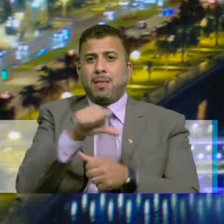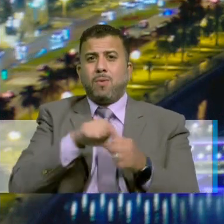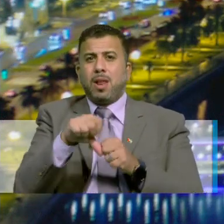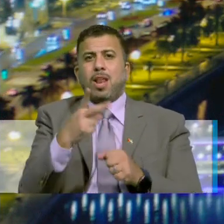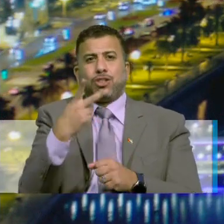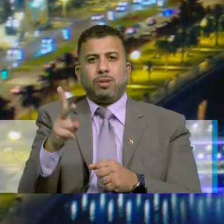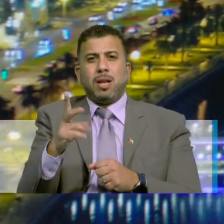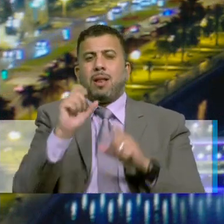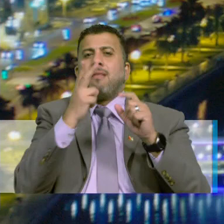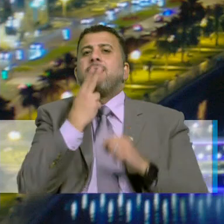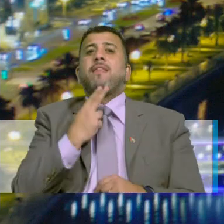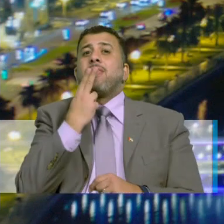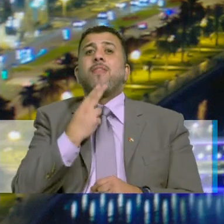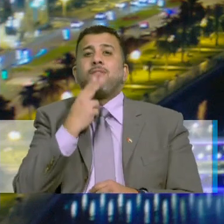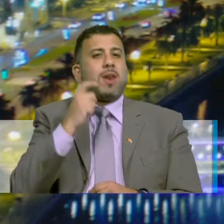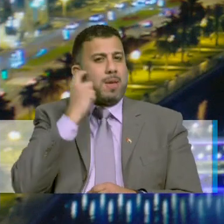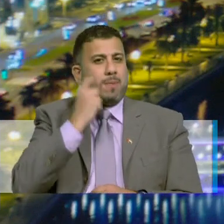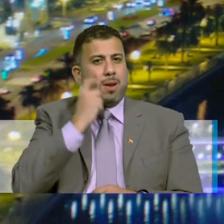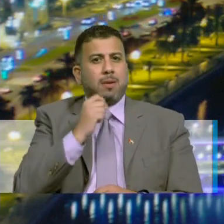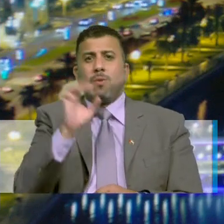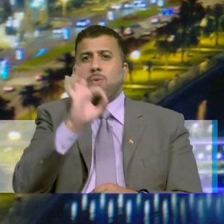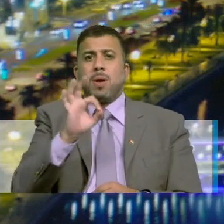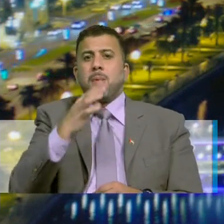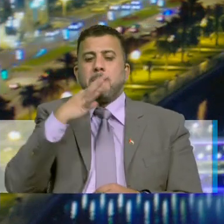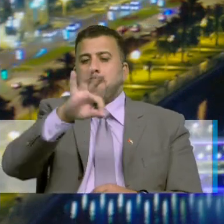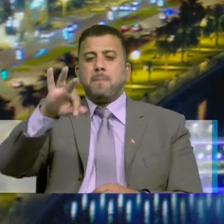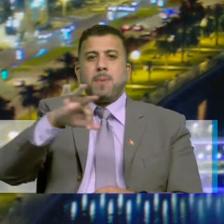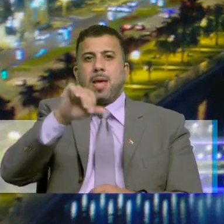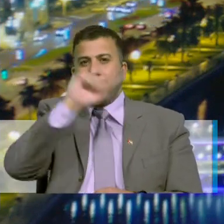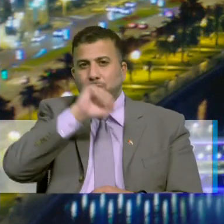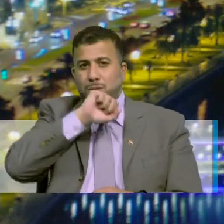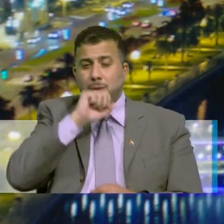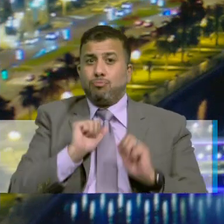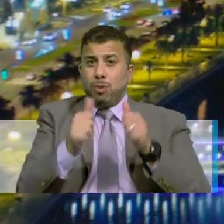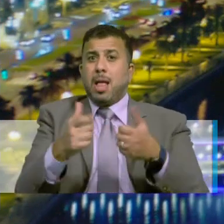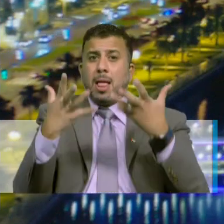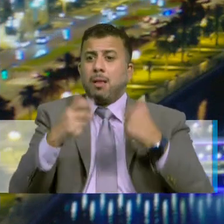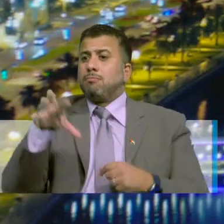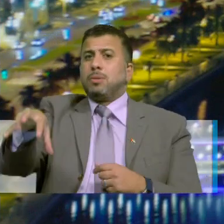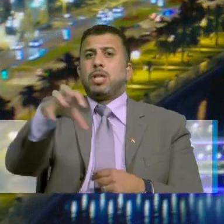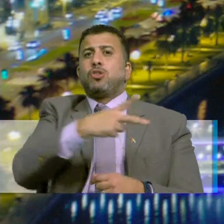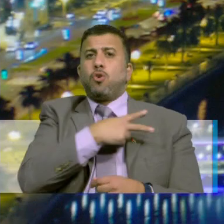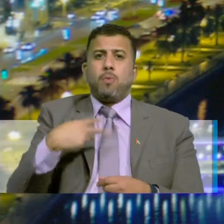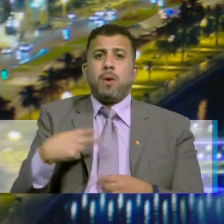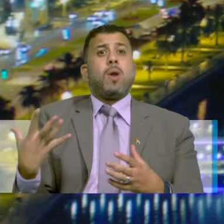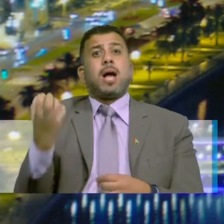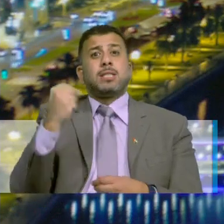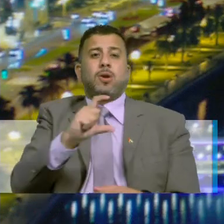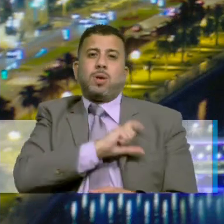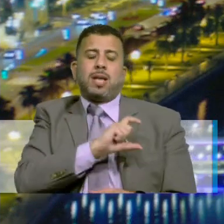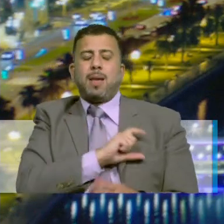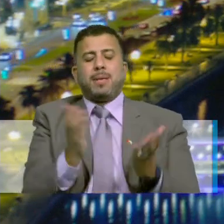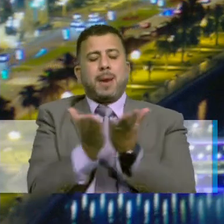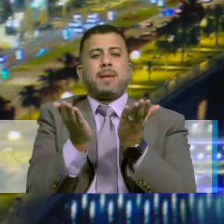الدورة 20 من حملة نظف الإمارات المقامة في منطقة مليحة بالشارقة بمشاركة عدد من الجهات الحكومية